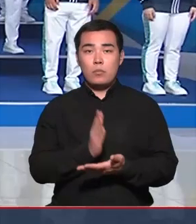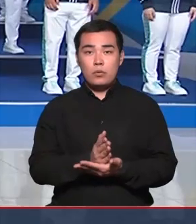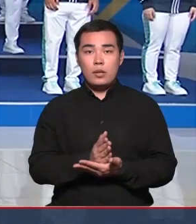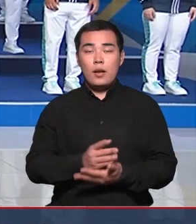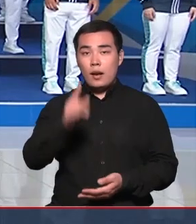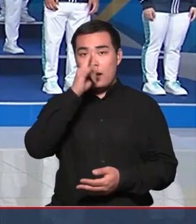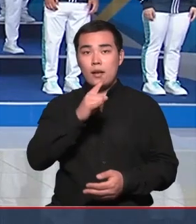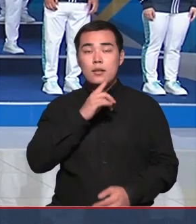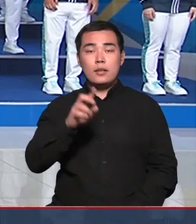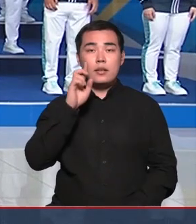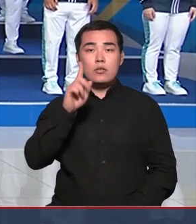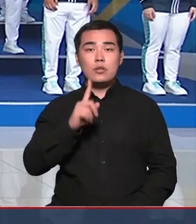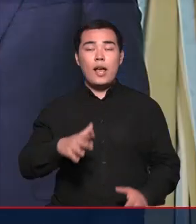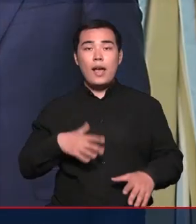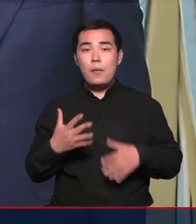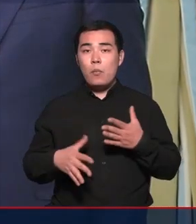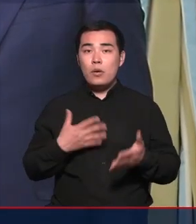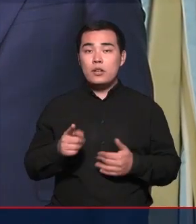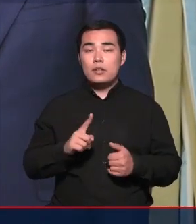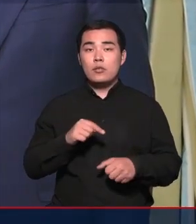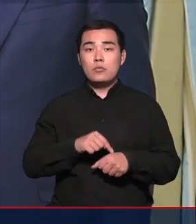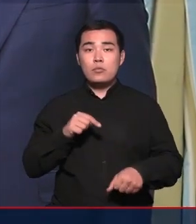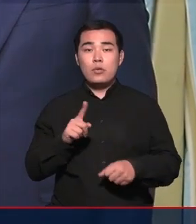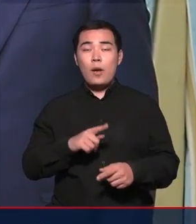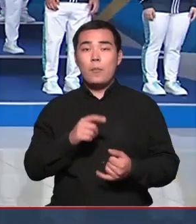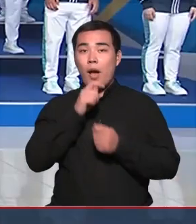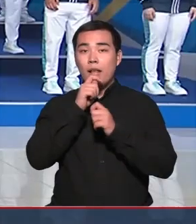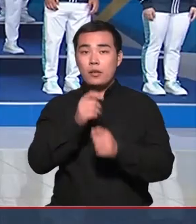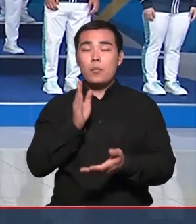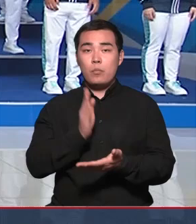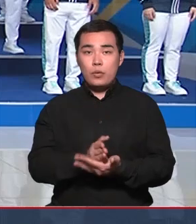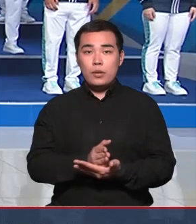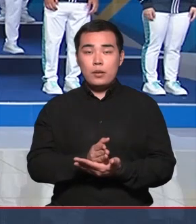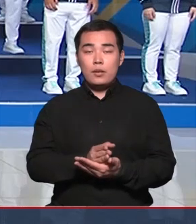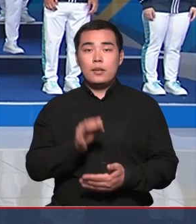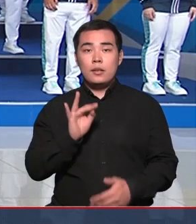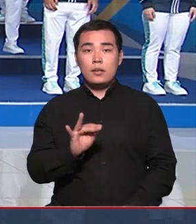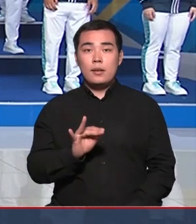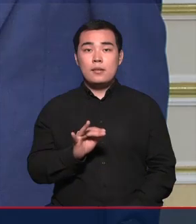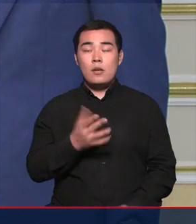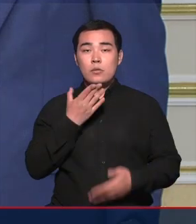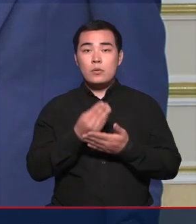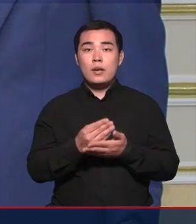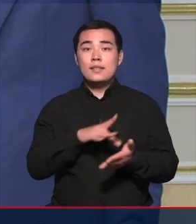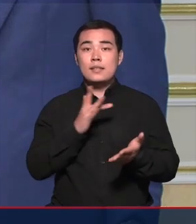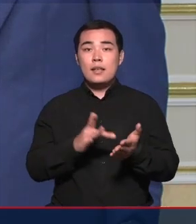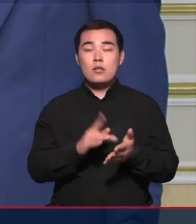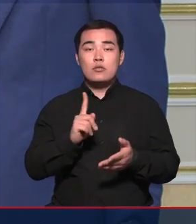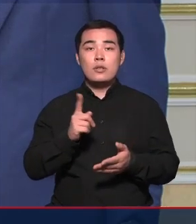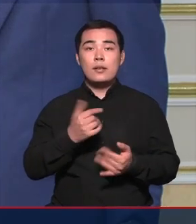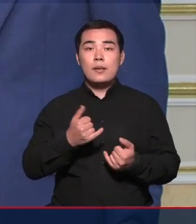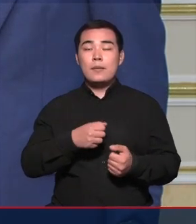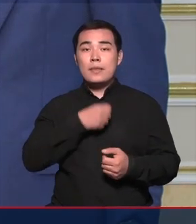елін қуанышқа толы эмоция сыйлауға үміттенемін. Және де мақсатым артымыздан өсіп келе